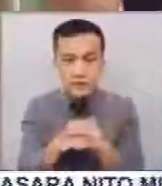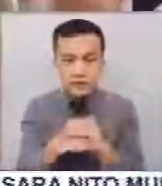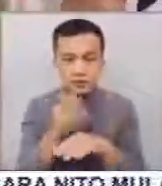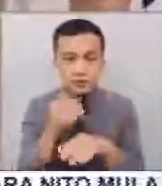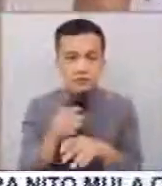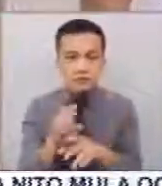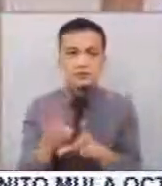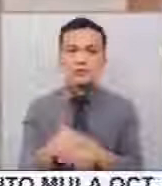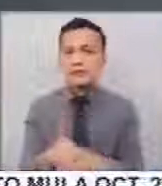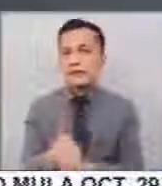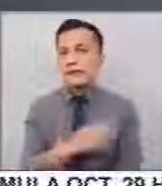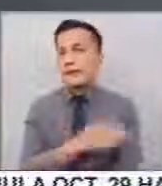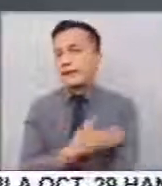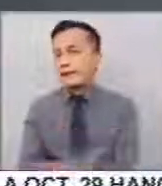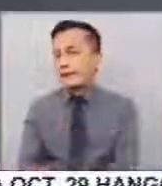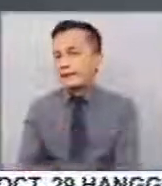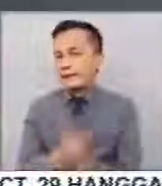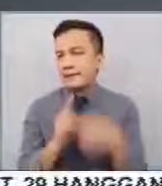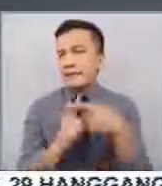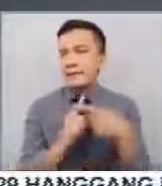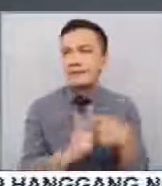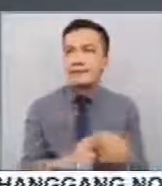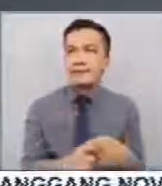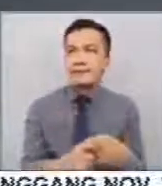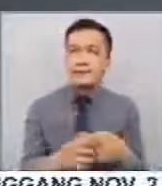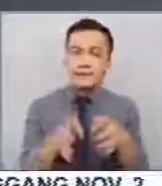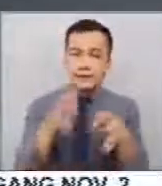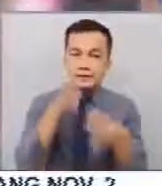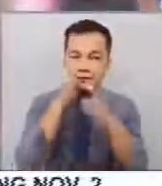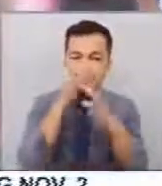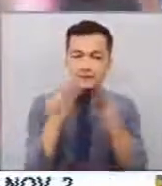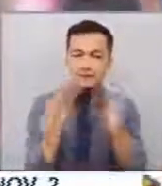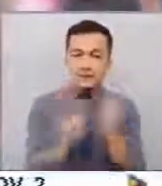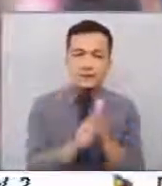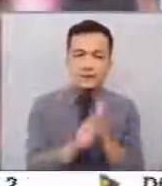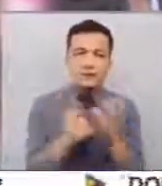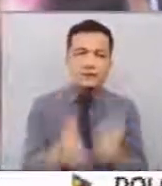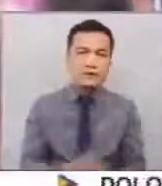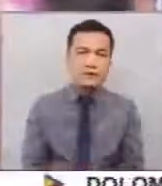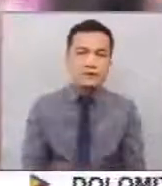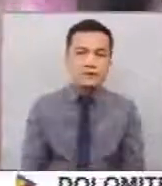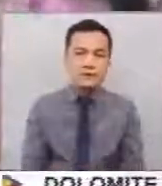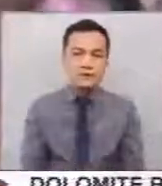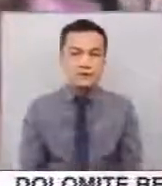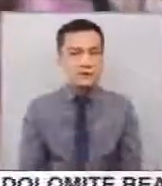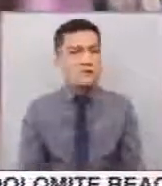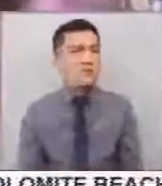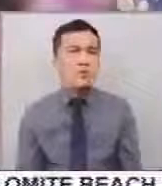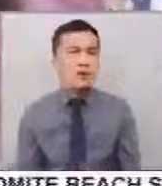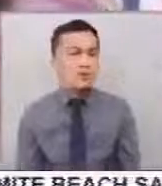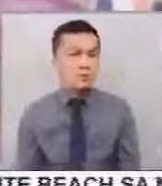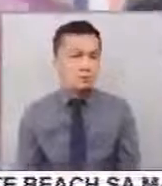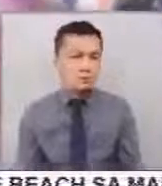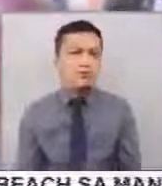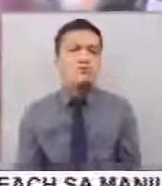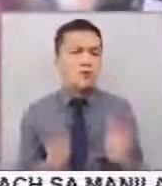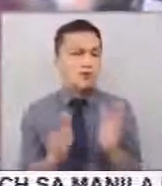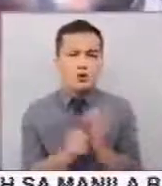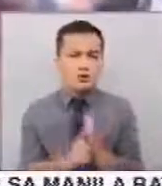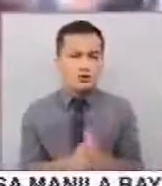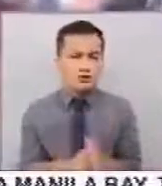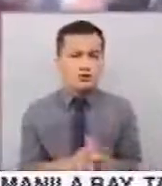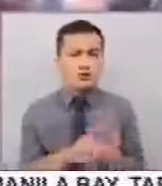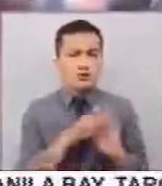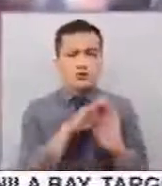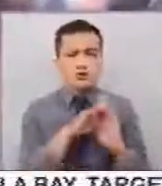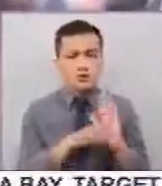mga anak sa sementeryo na mahigpit pang ipinagbabawal sa ngayon. Bawal po talaga sa loob, ma'am. Protocol po kasi